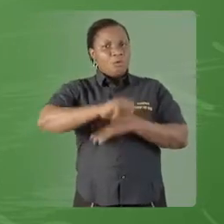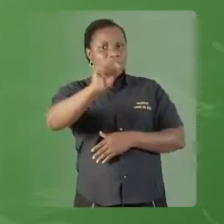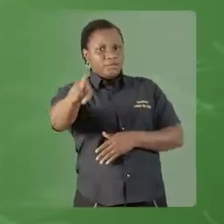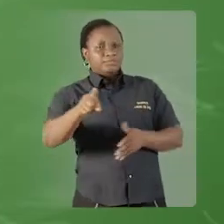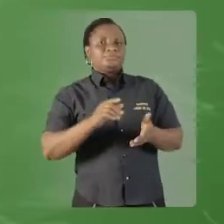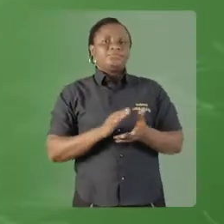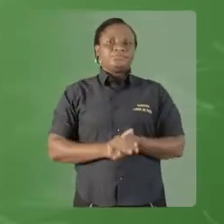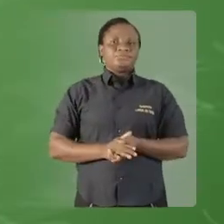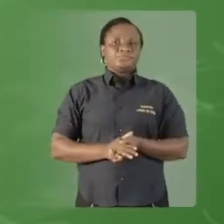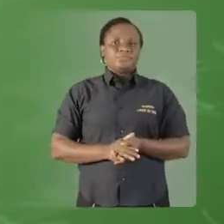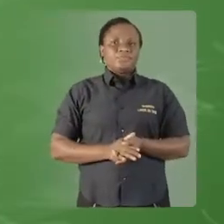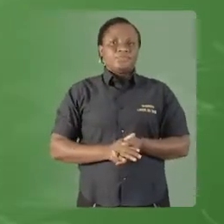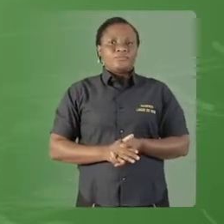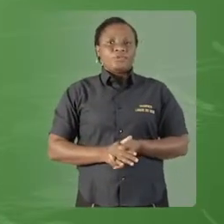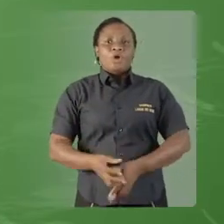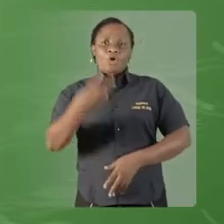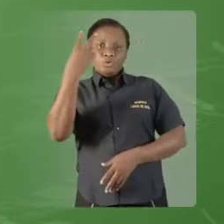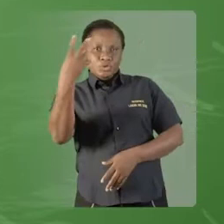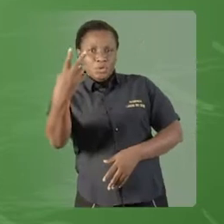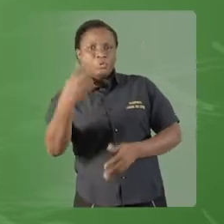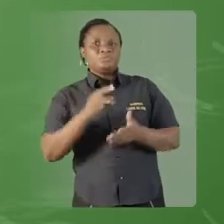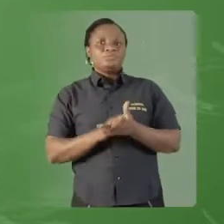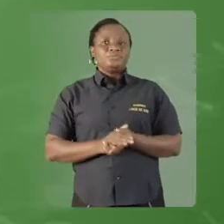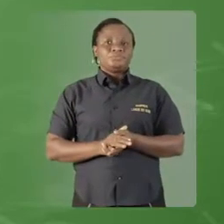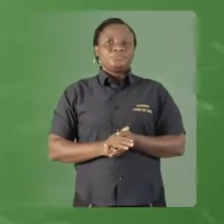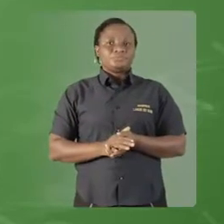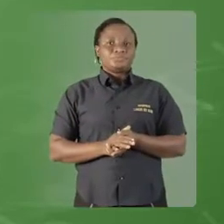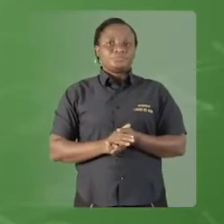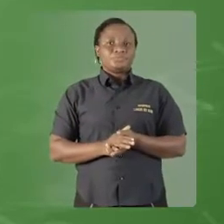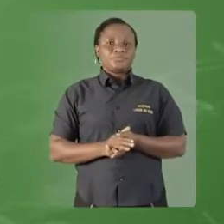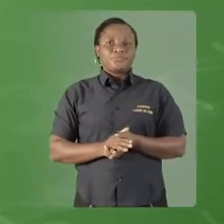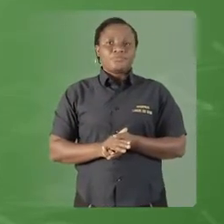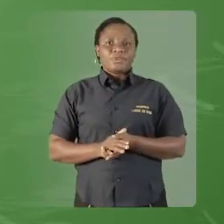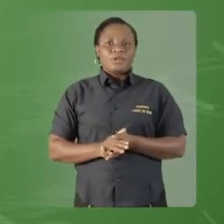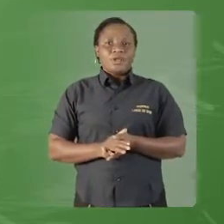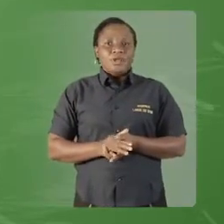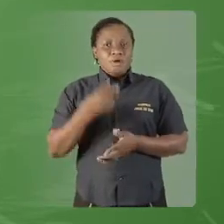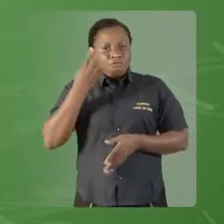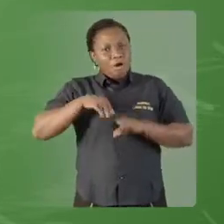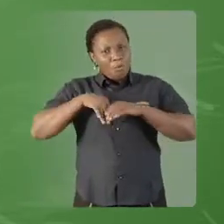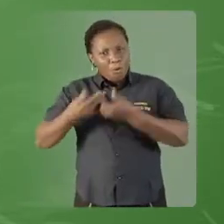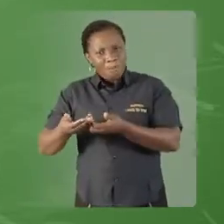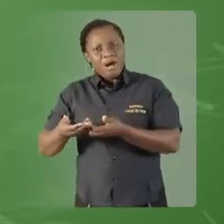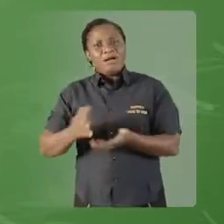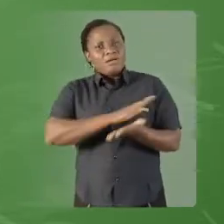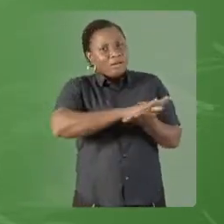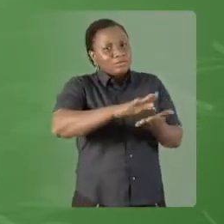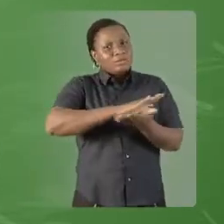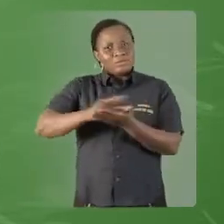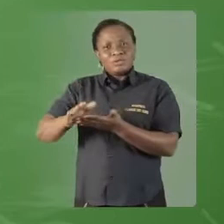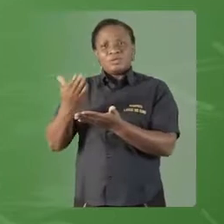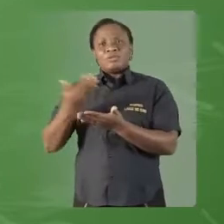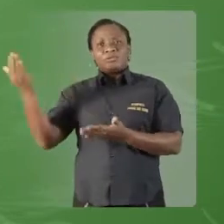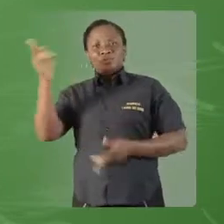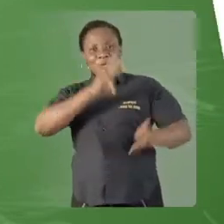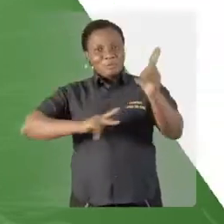équipement public. Et en 2, nous allons vous dire comment entretenir les